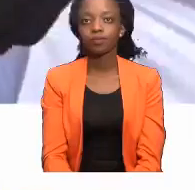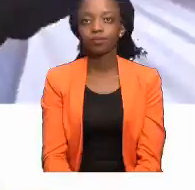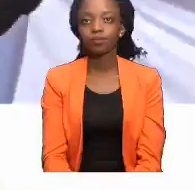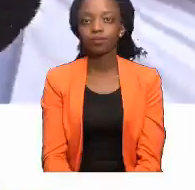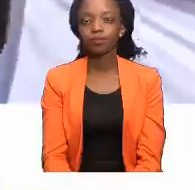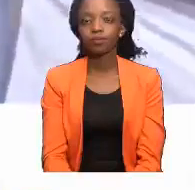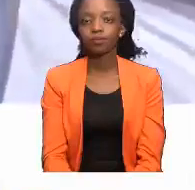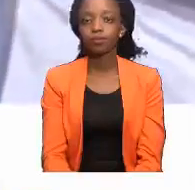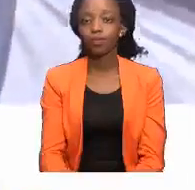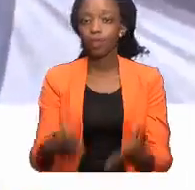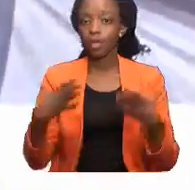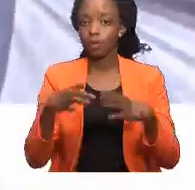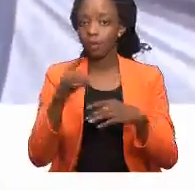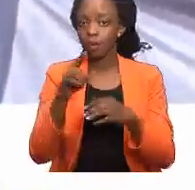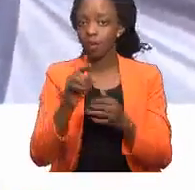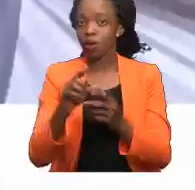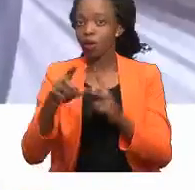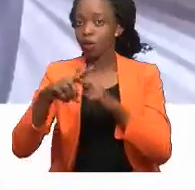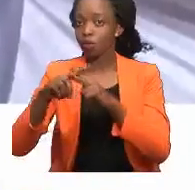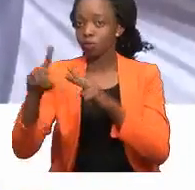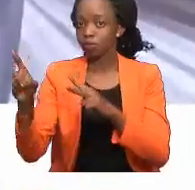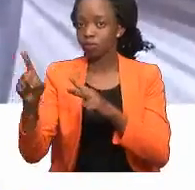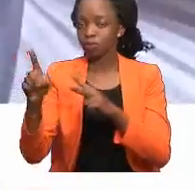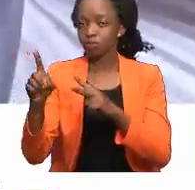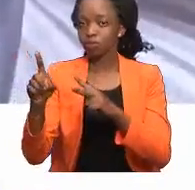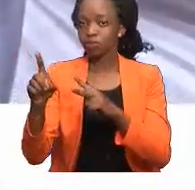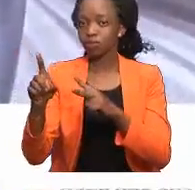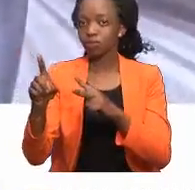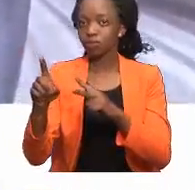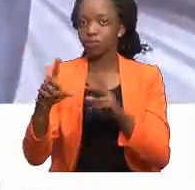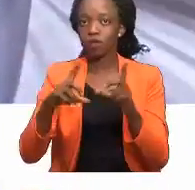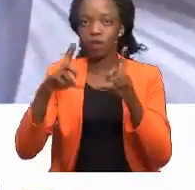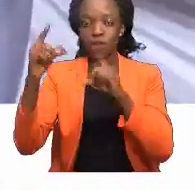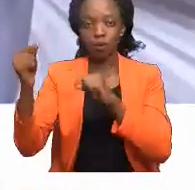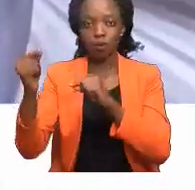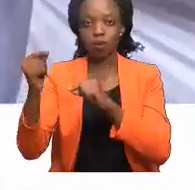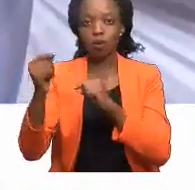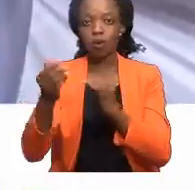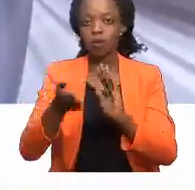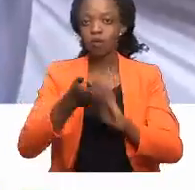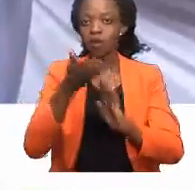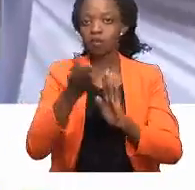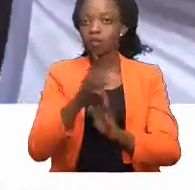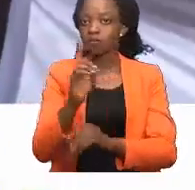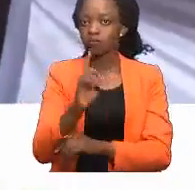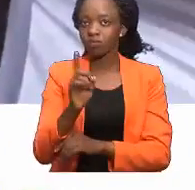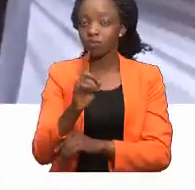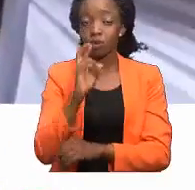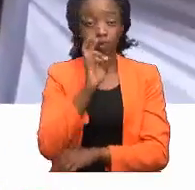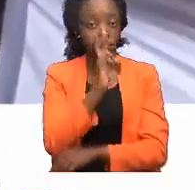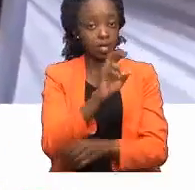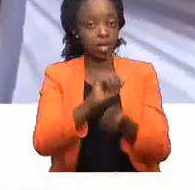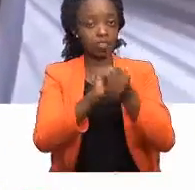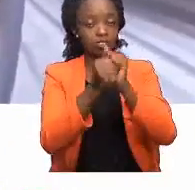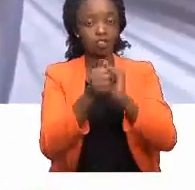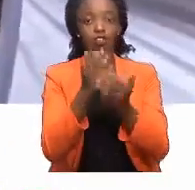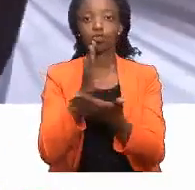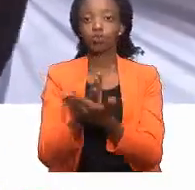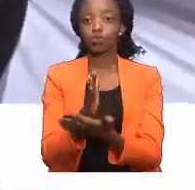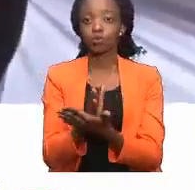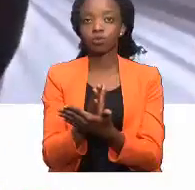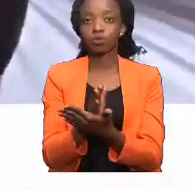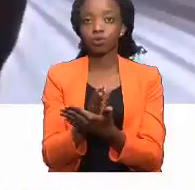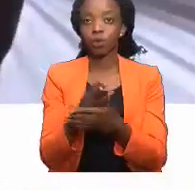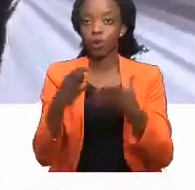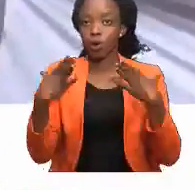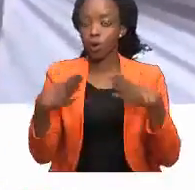Na hii watu wakitoka hapa hapana weka tayari tayari. Si unaona wamebadilika? Yeah. Wale